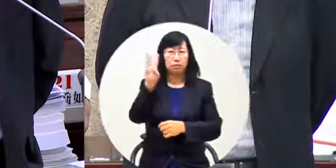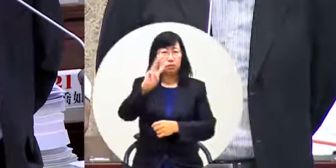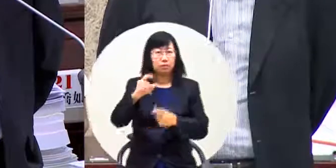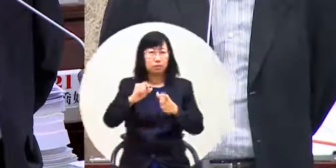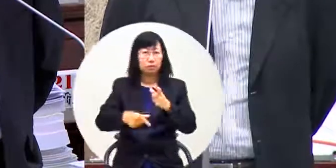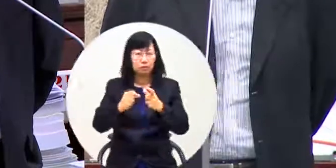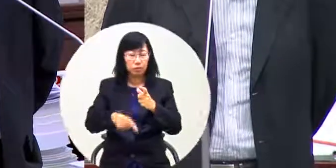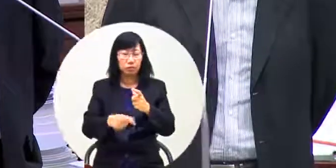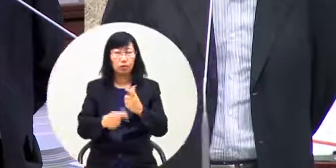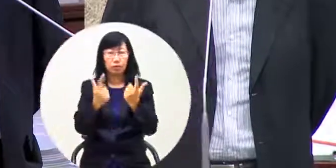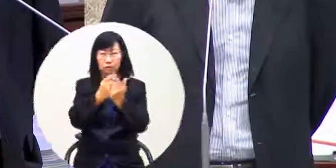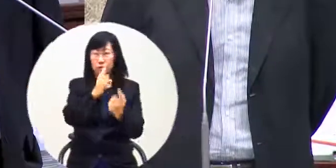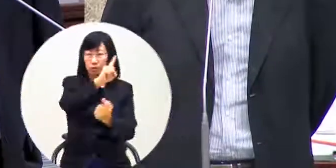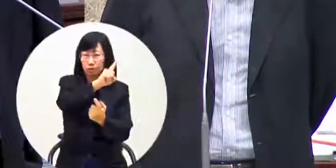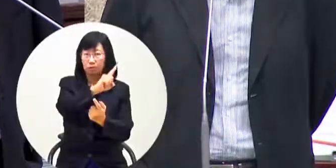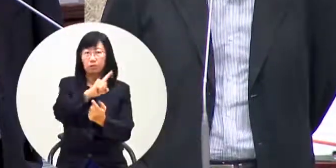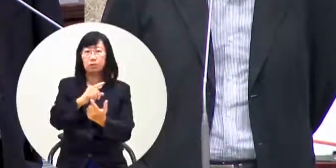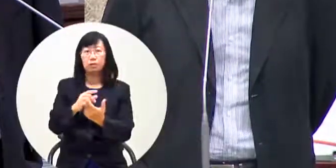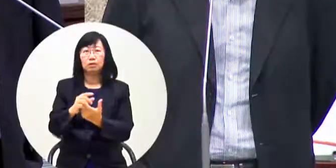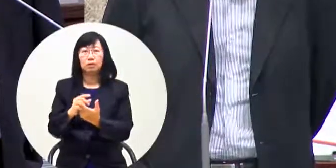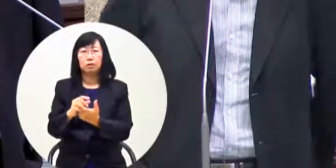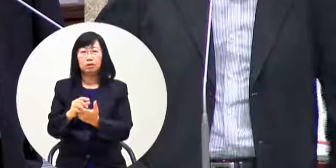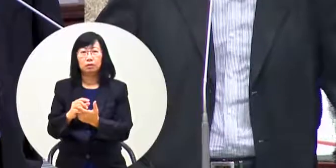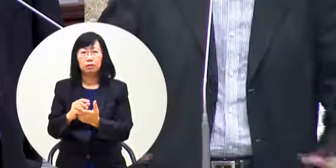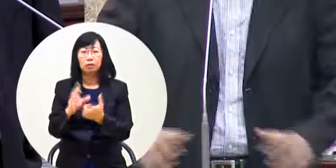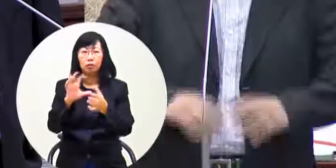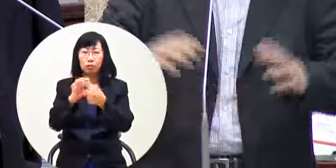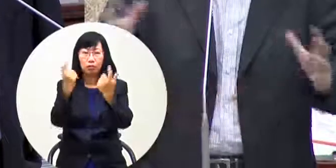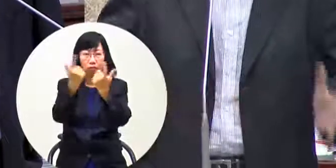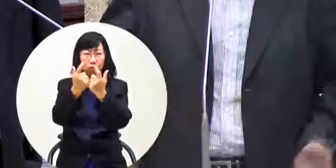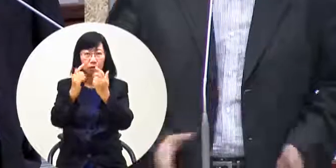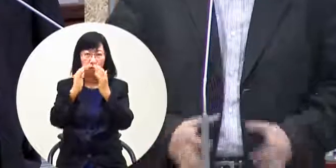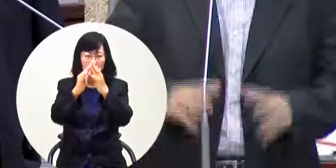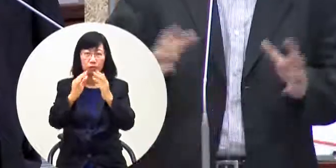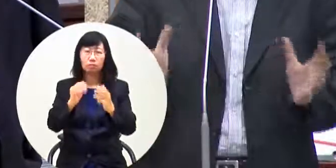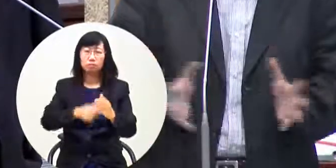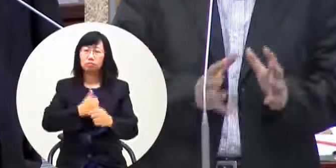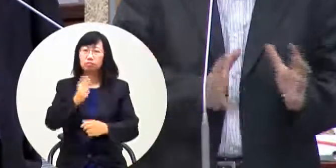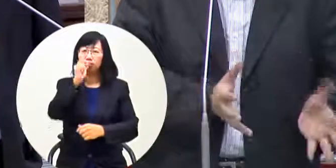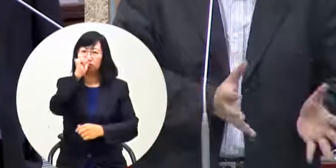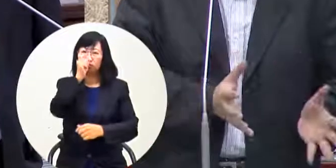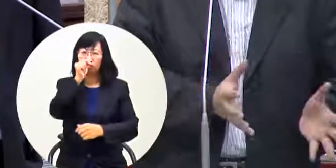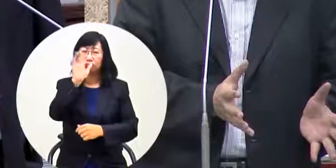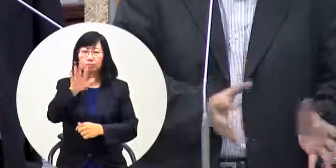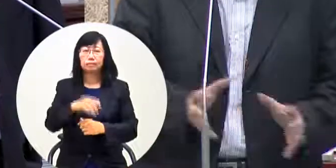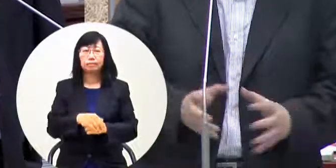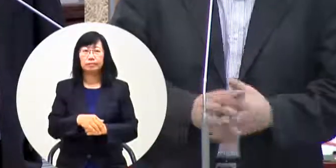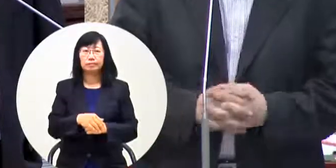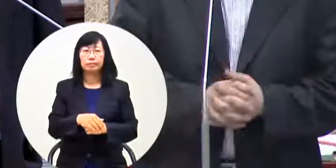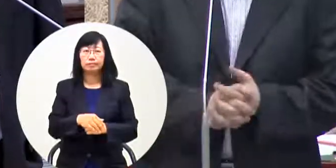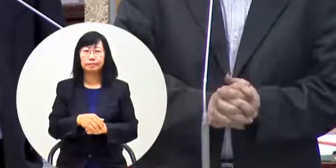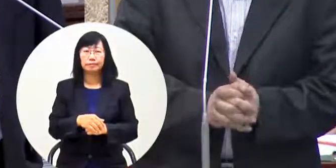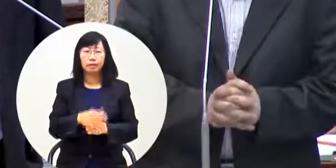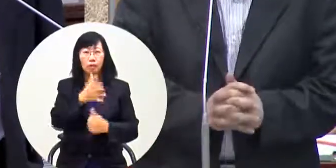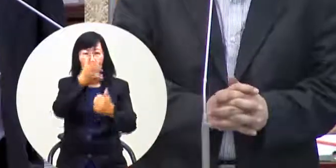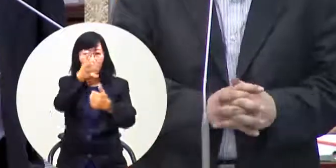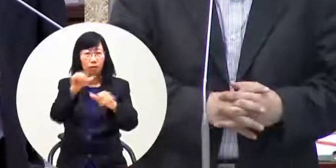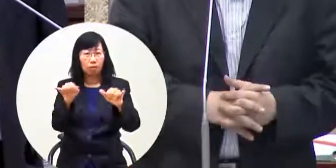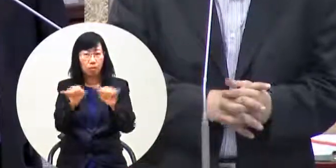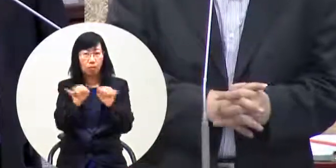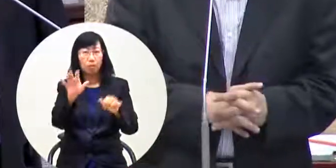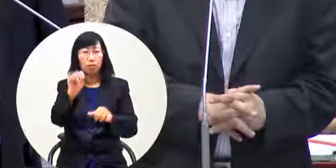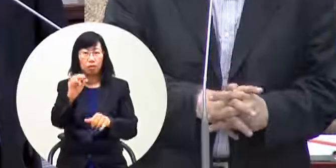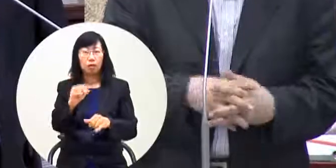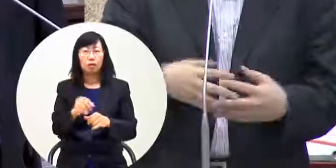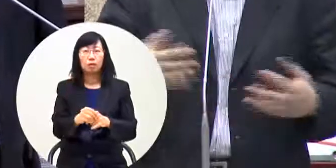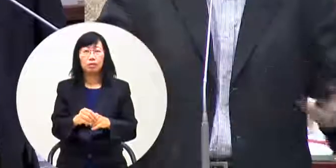确实台北市有特殊之处了哈，就是说 他们是有补助吗？ 台湾整个国家就一个自来水公司，没有，他们的水的状况